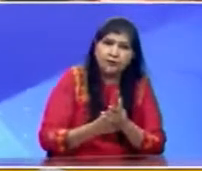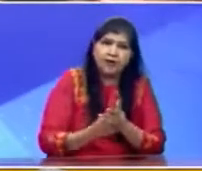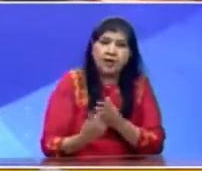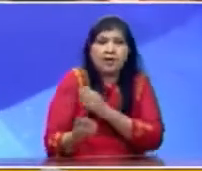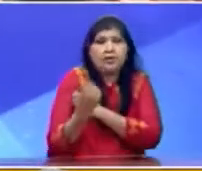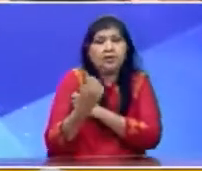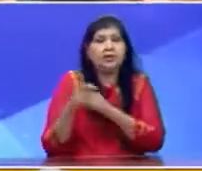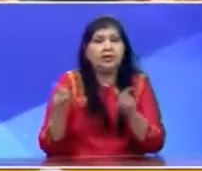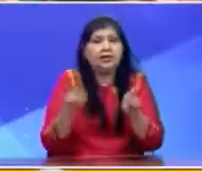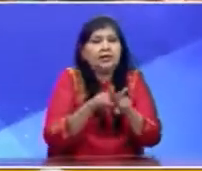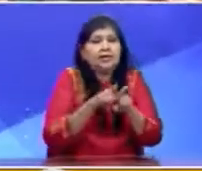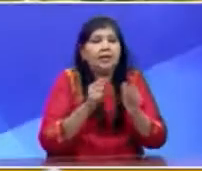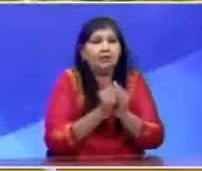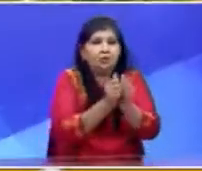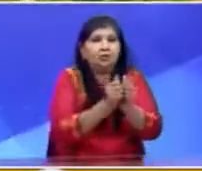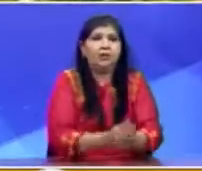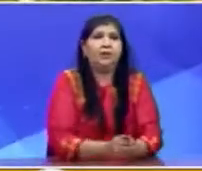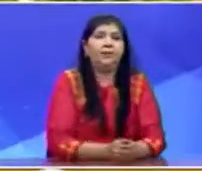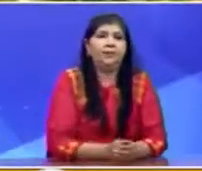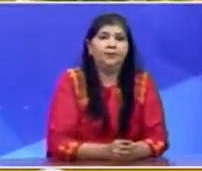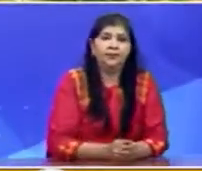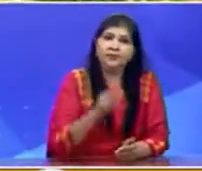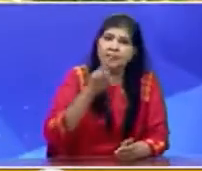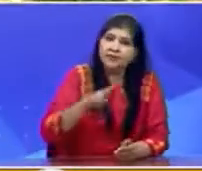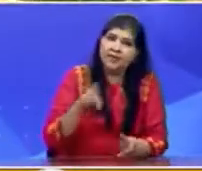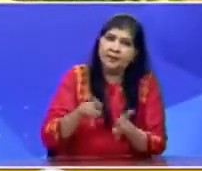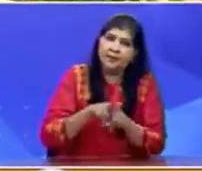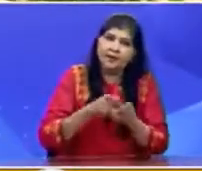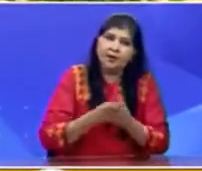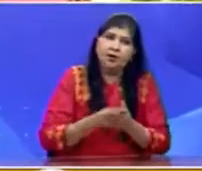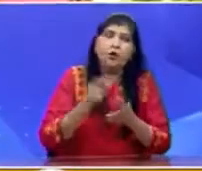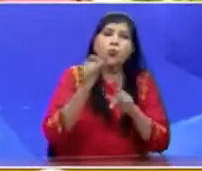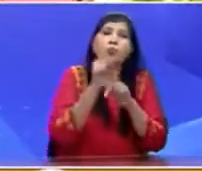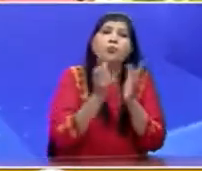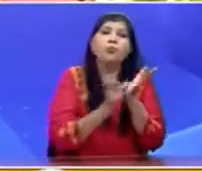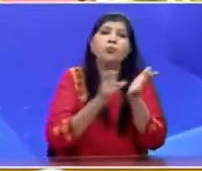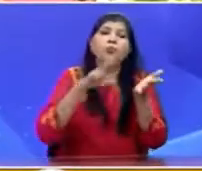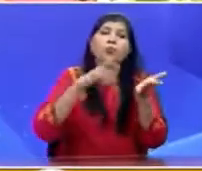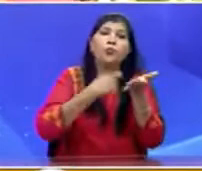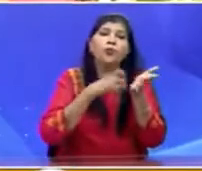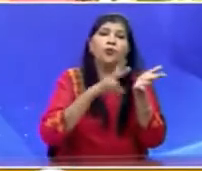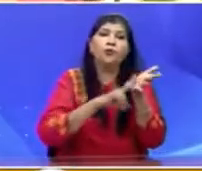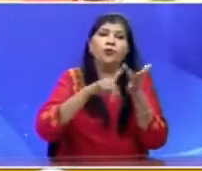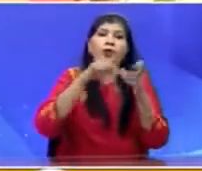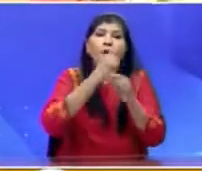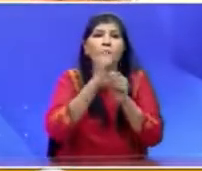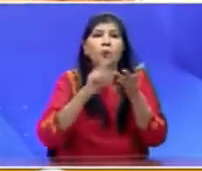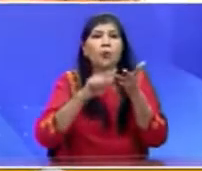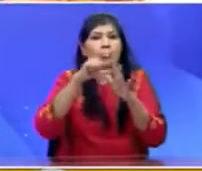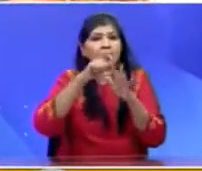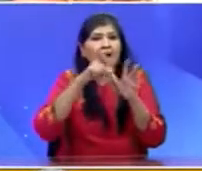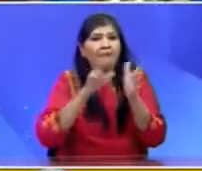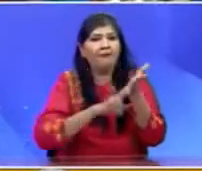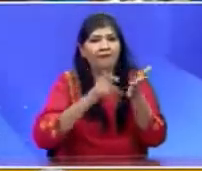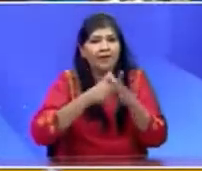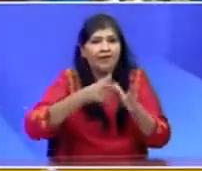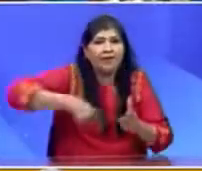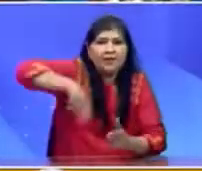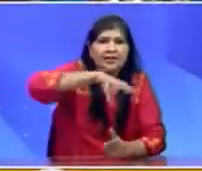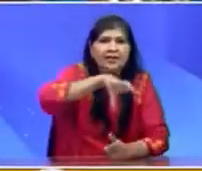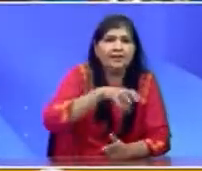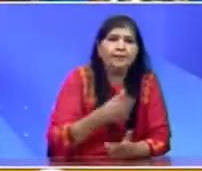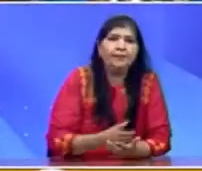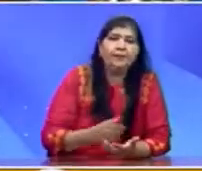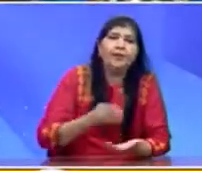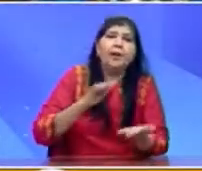जोड़ता है। यहीं पूर्वी गोदावरी के पेद्दापुरम में